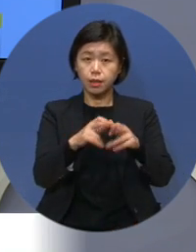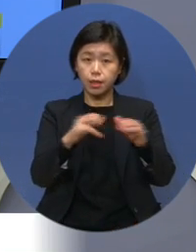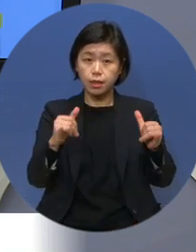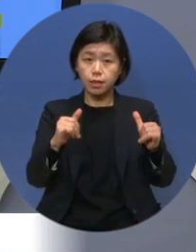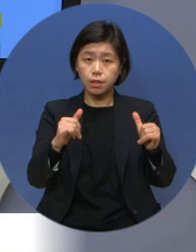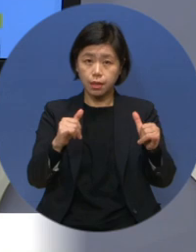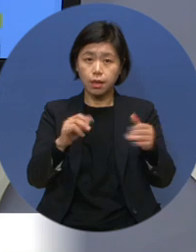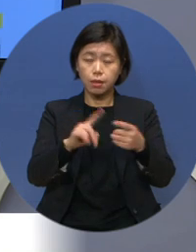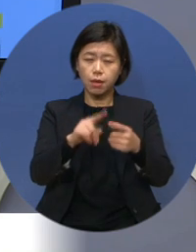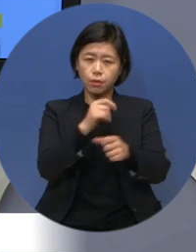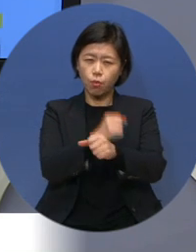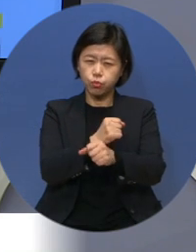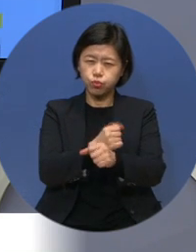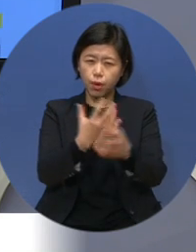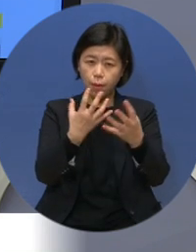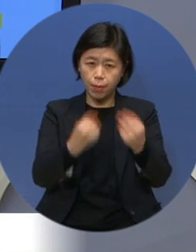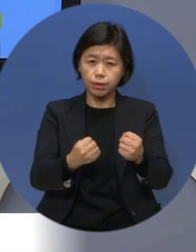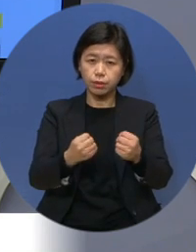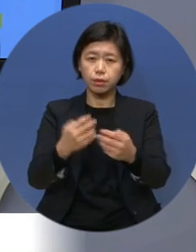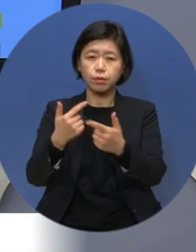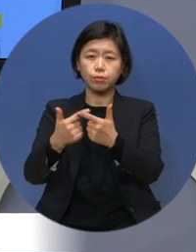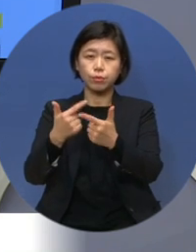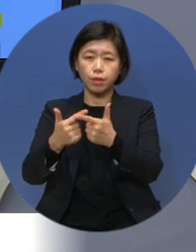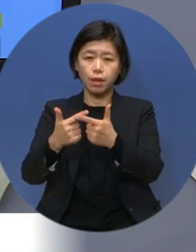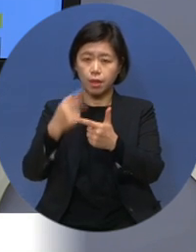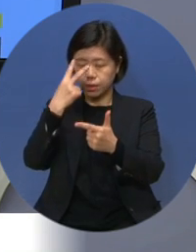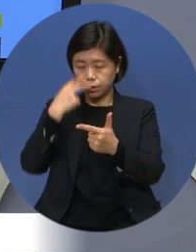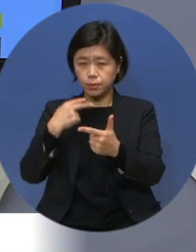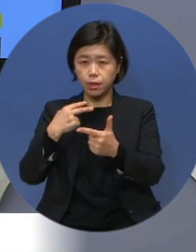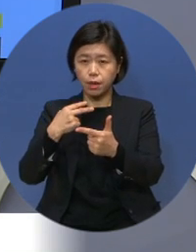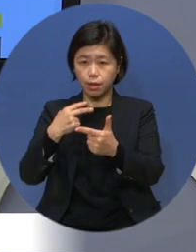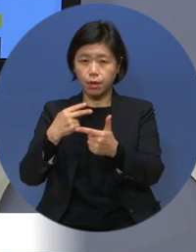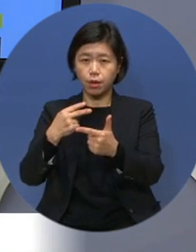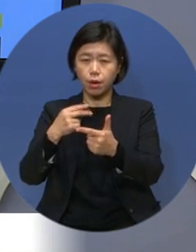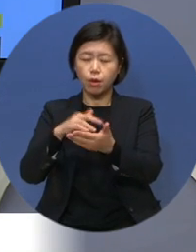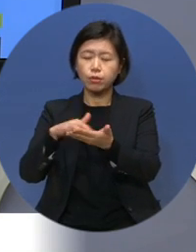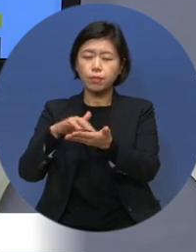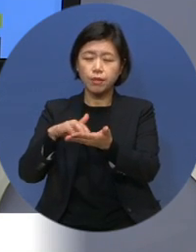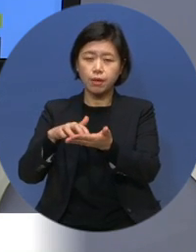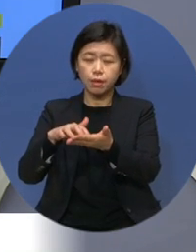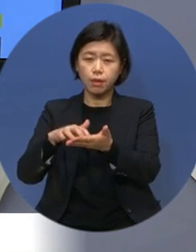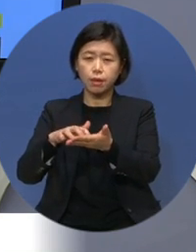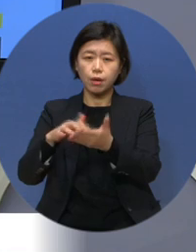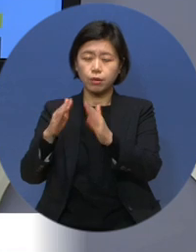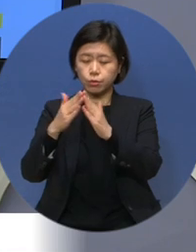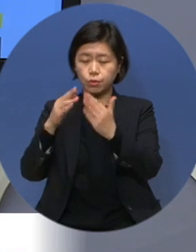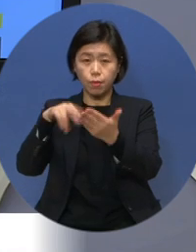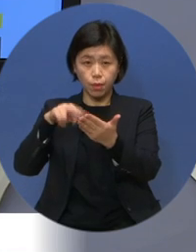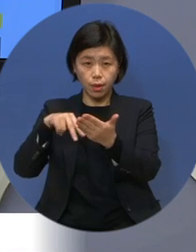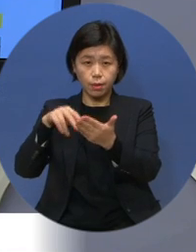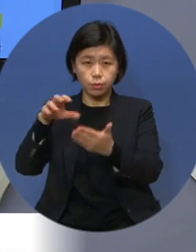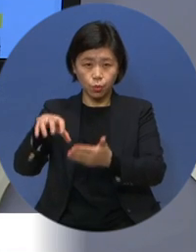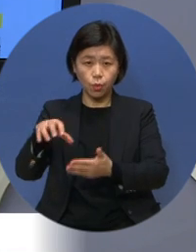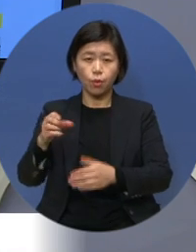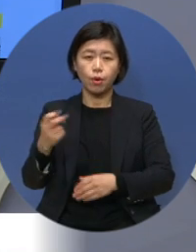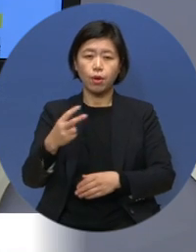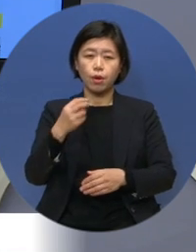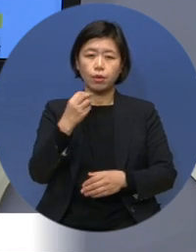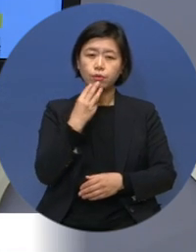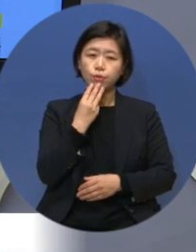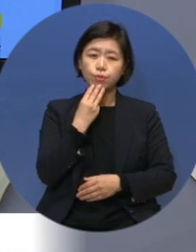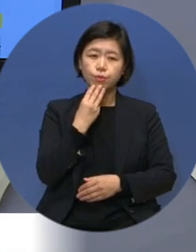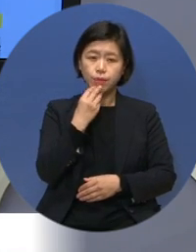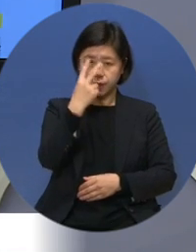큰 부산 전자도서관 강 부진 과장과 서울 시각장애인 복지관 밥 2종 대리 의 점자